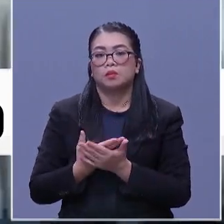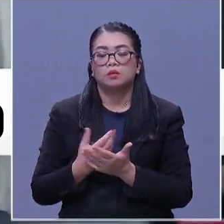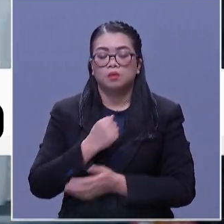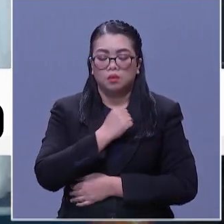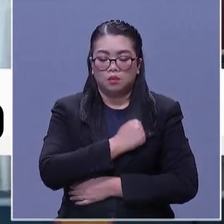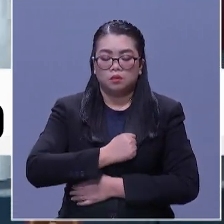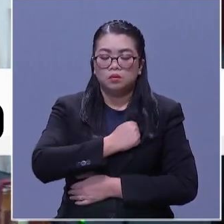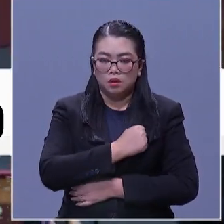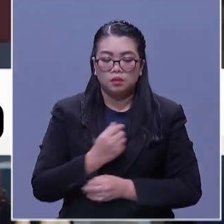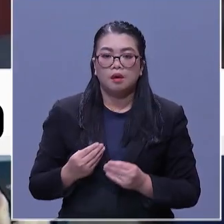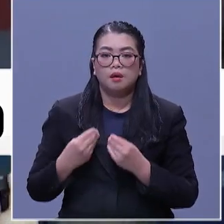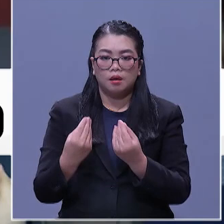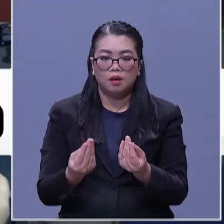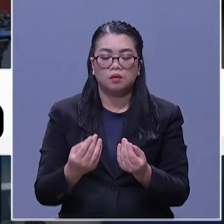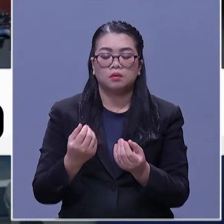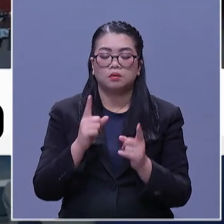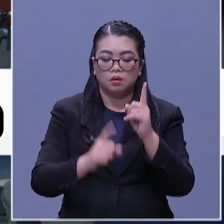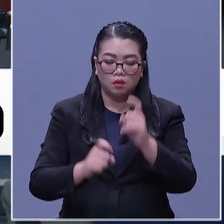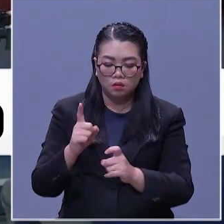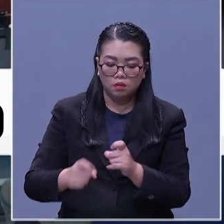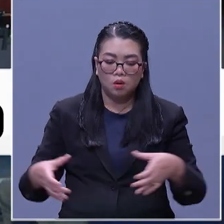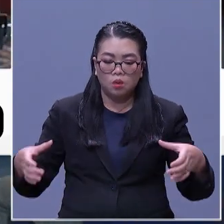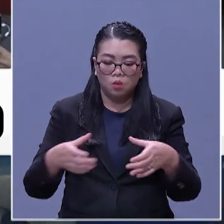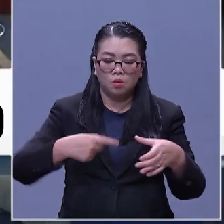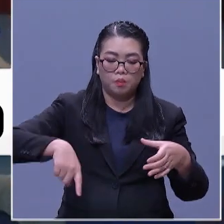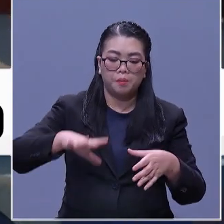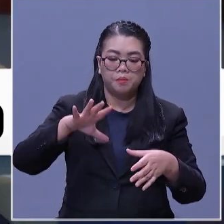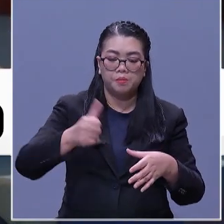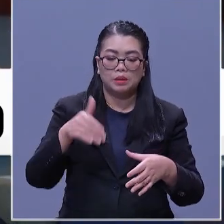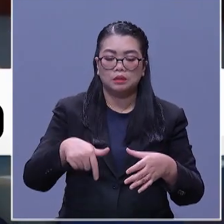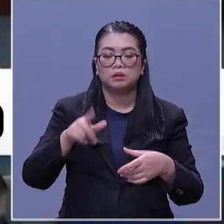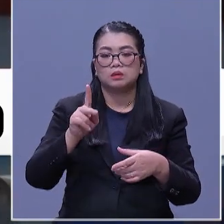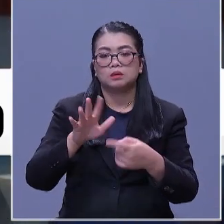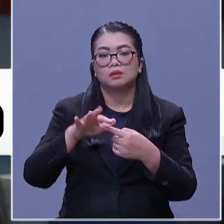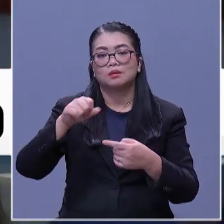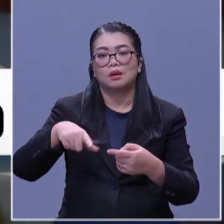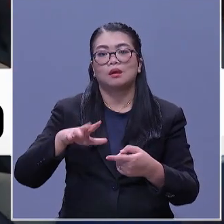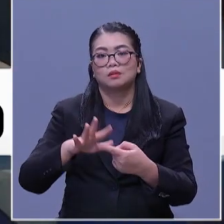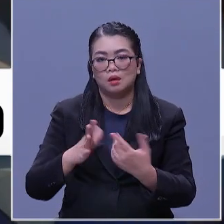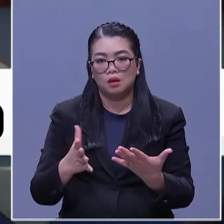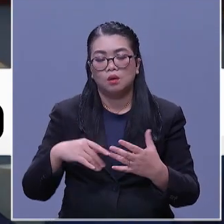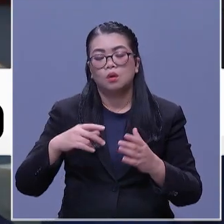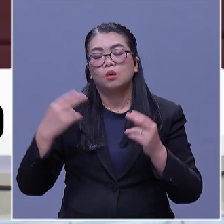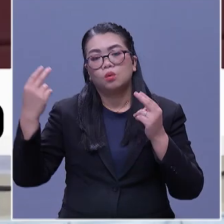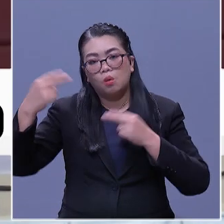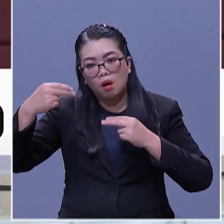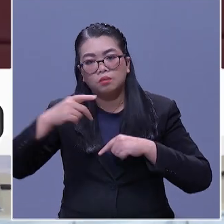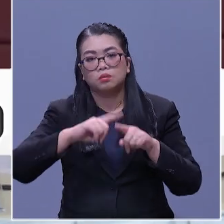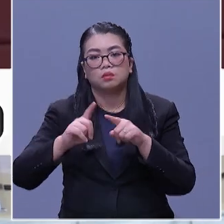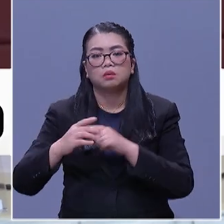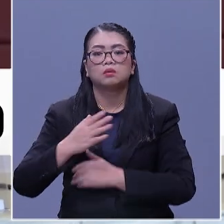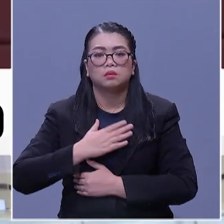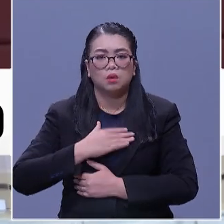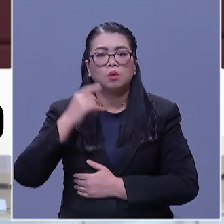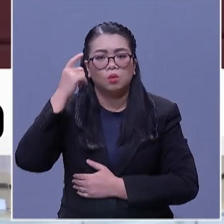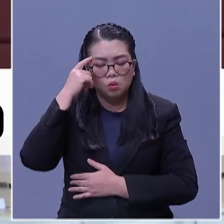ใจเป็นอย่างยิ่งกับความสูญเสียที่เกิดขึ้นในเขตฉนวนกาซ่ารวมถึงความสูญเสียที่เกิดขึ้นจากสงครามในครั้งนี้ตนรู้ดีว่า